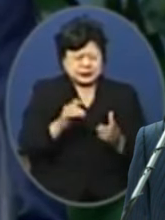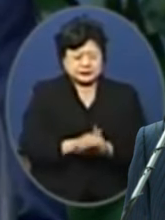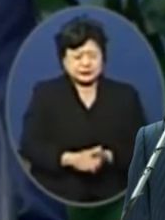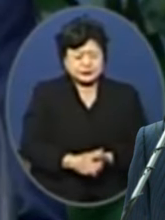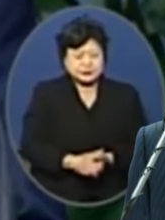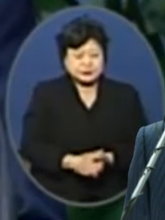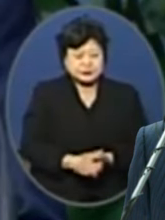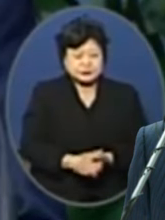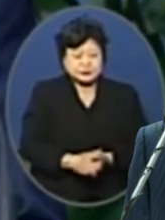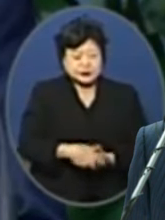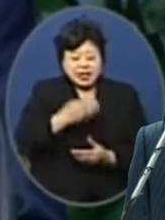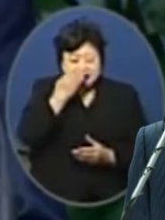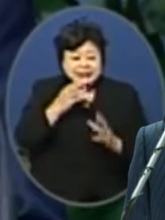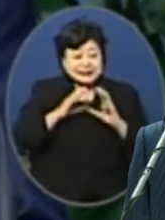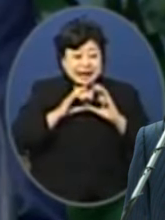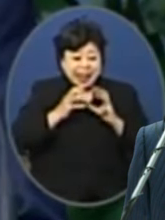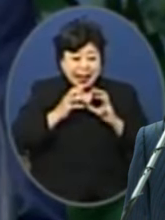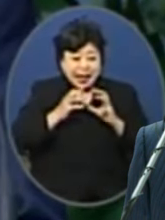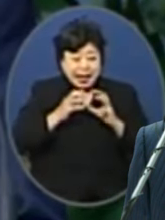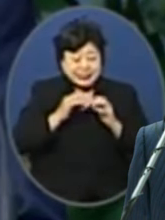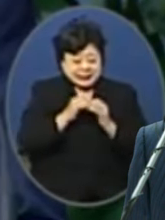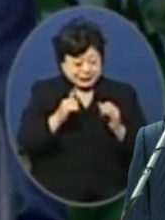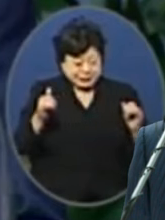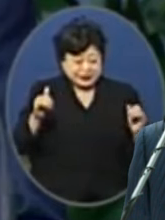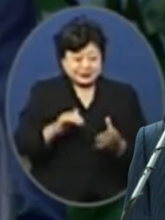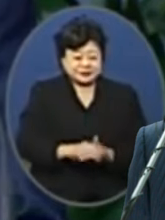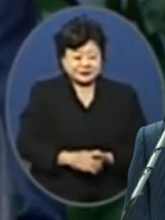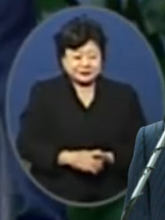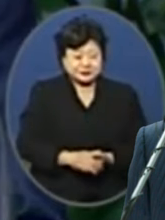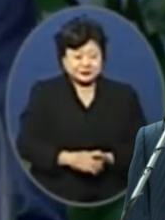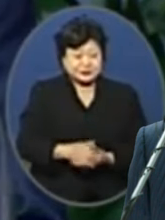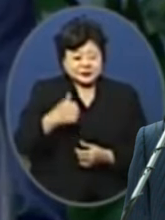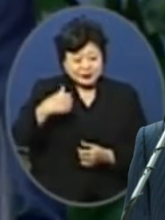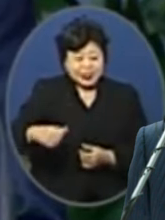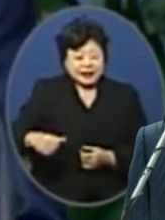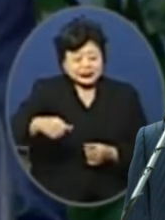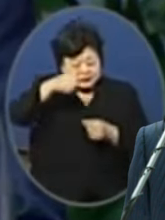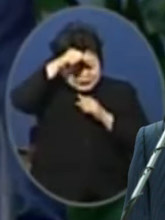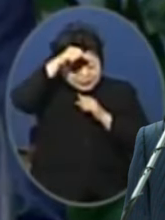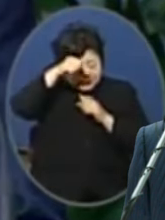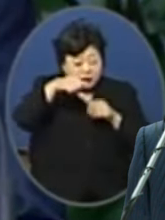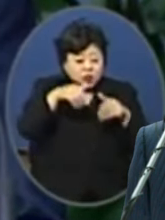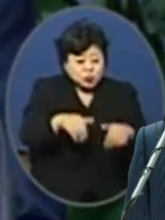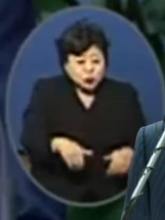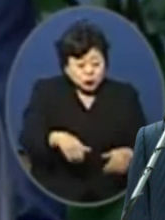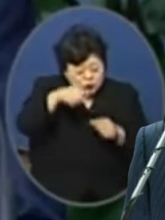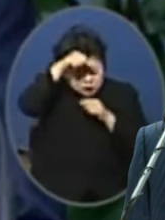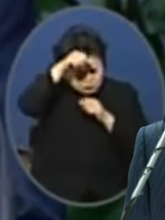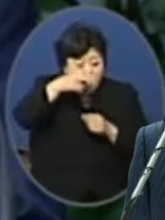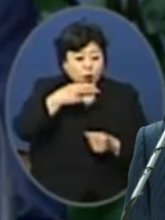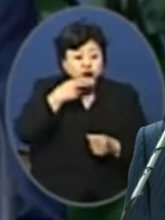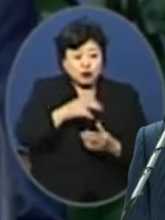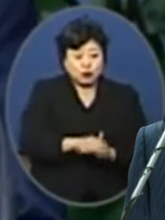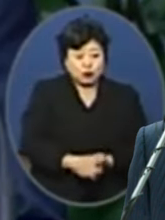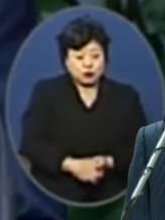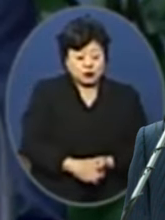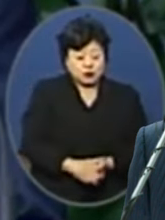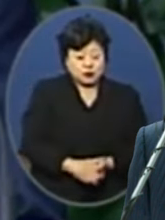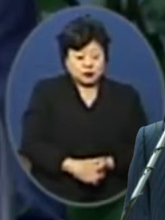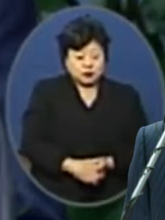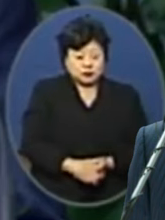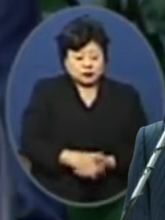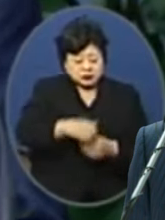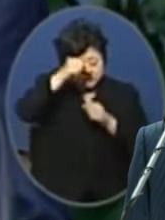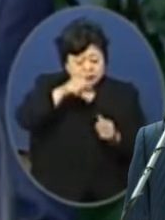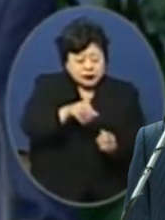않습니다 이스라엘 성들은 아들은 신발을 도 종은 신발을 벗습니다